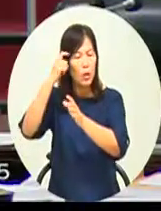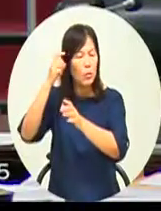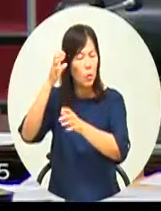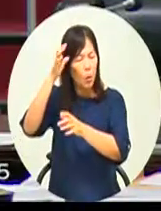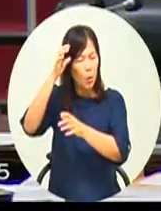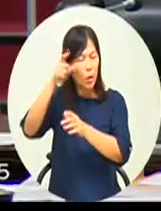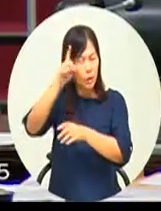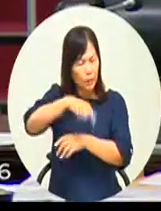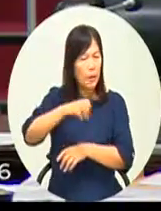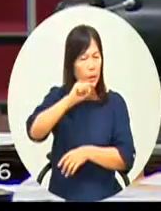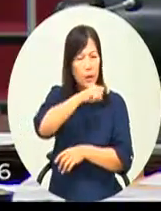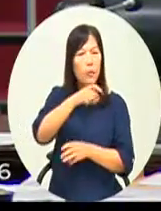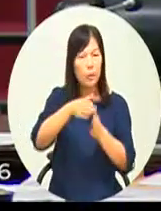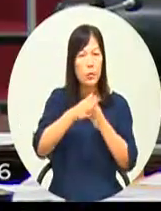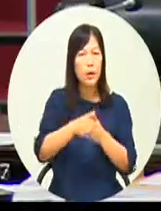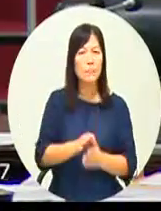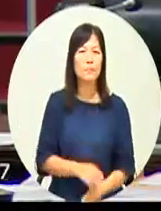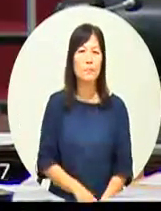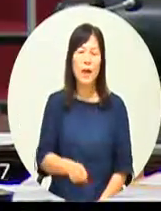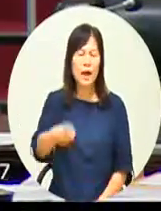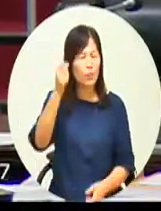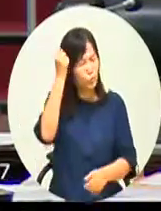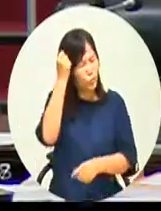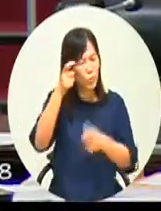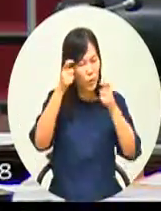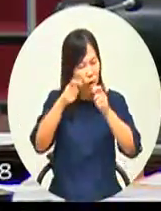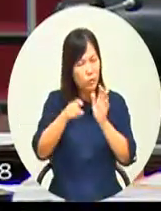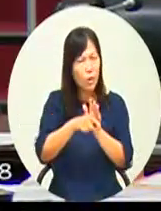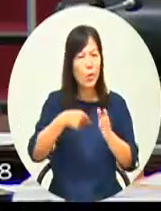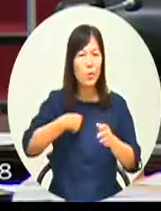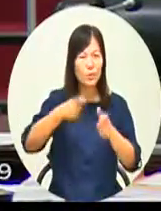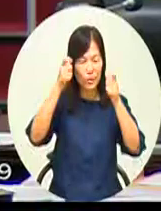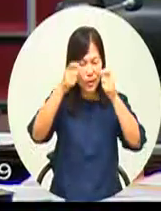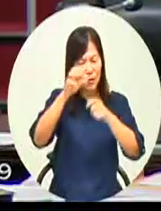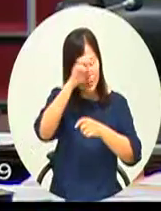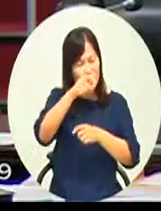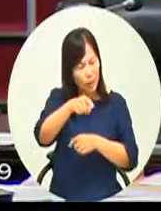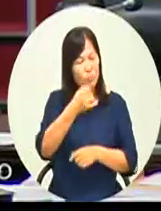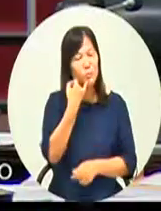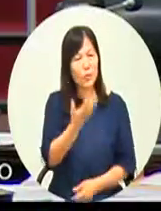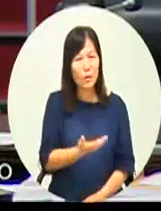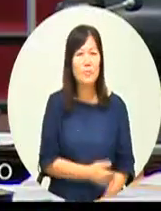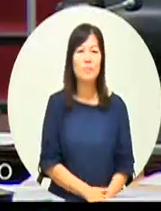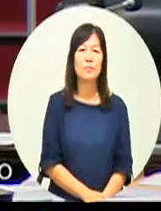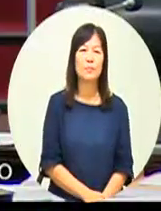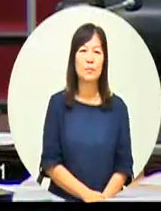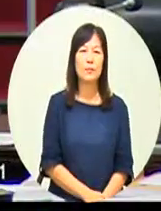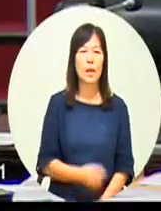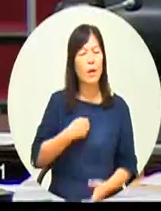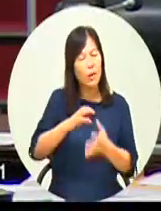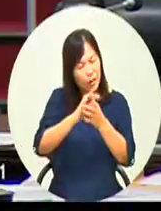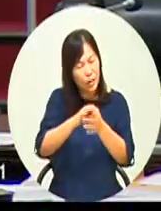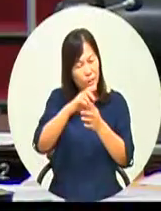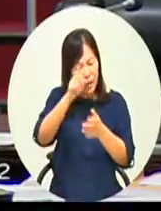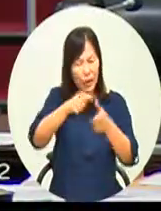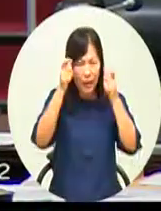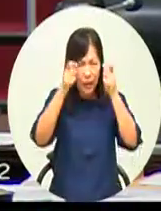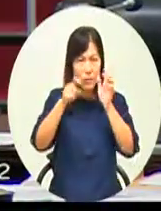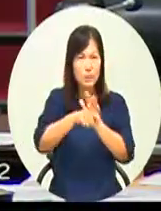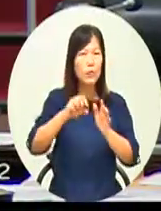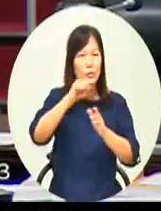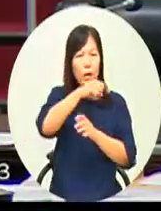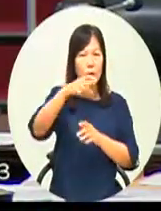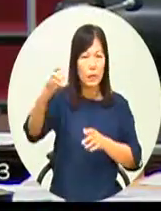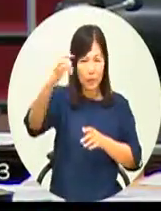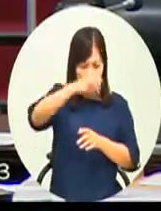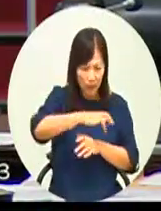来台湾，那他就说哎，你住高雄，那我是不是可以去高雄找你。那么呢他要联络要来高雄的时候要来台湾的时